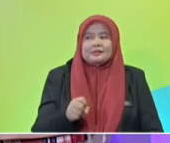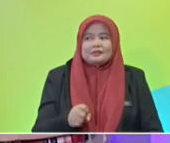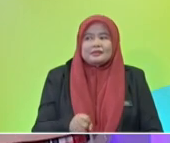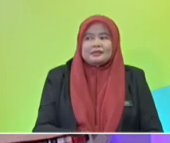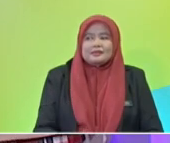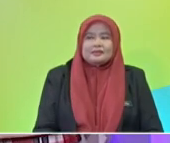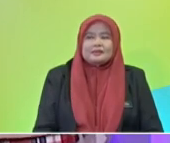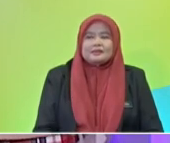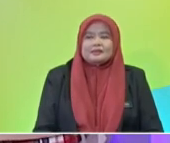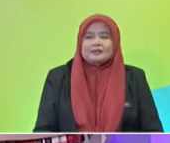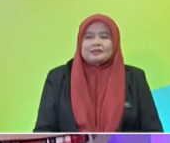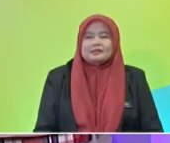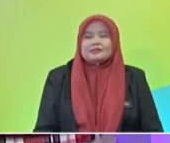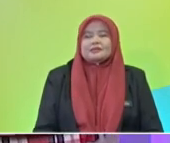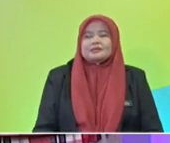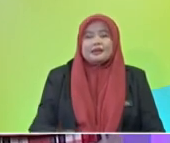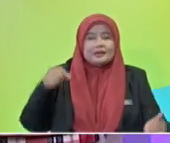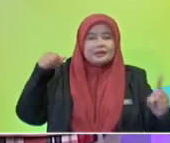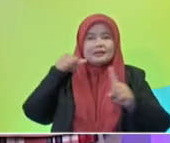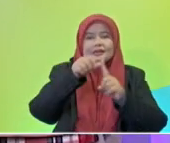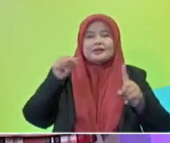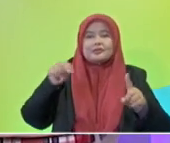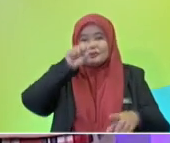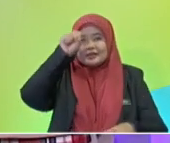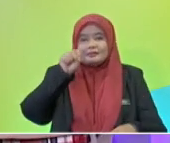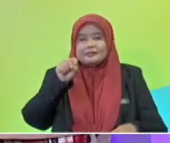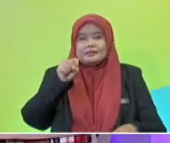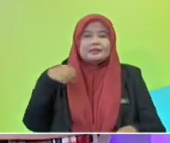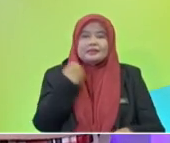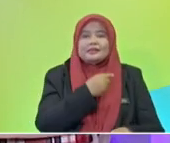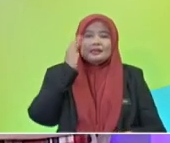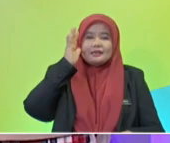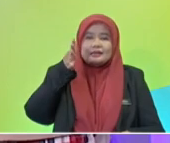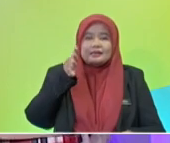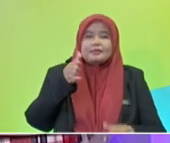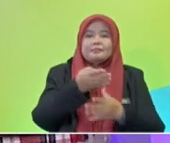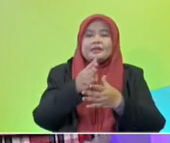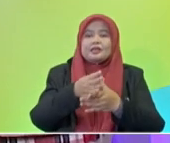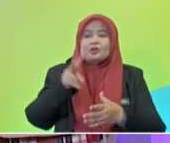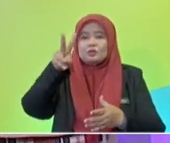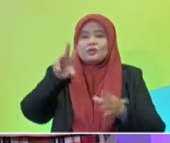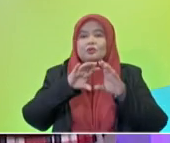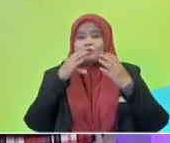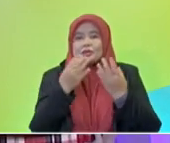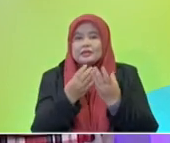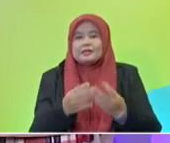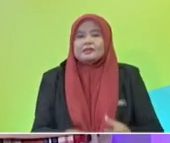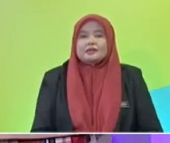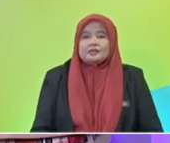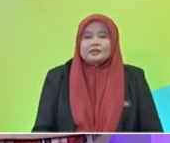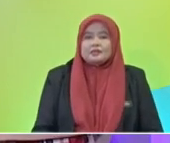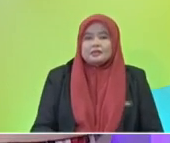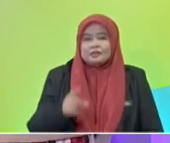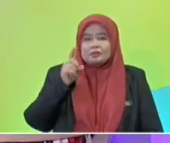Cikgu ada arahan arahan dia kita akan murid-murid dibahagikan kepada dua kumpulan iaitu satu